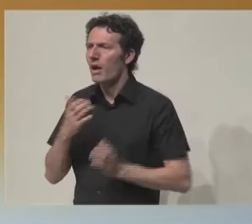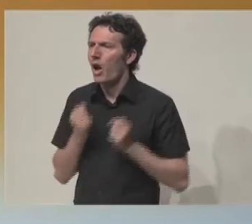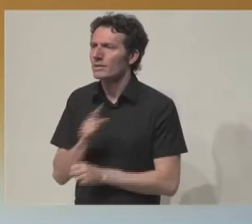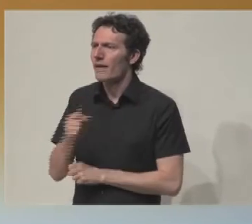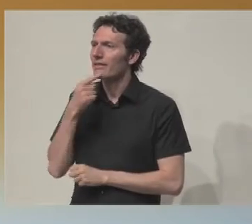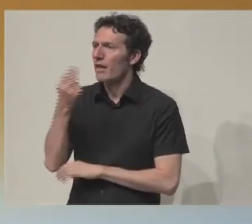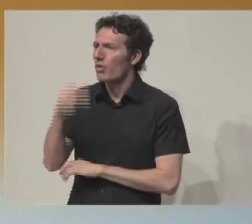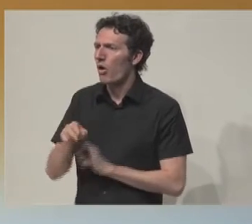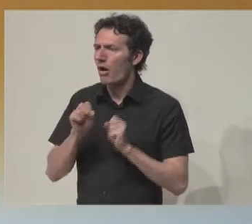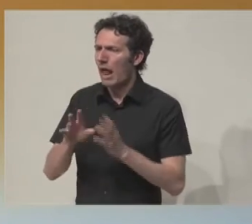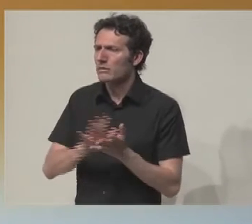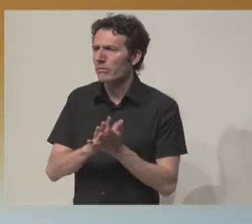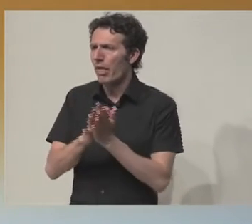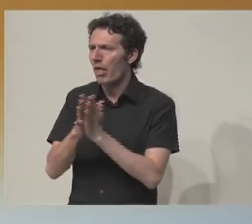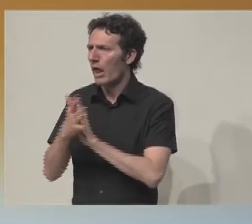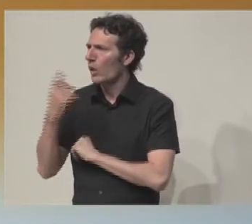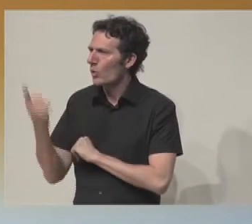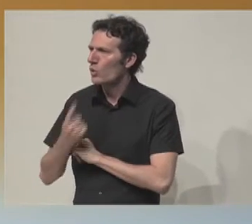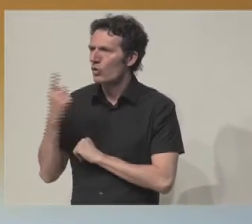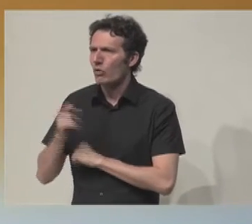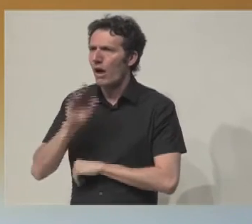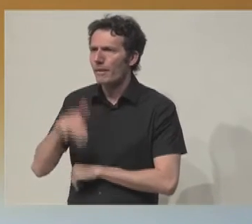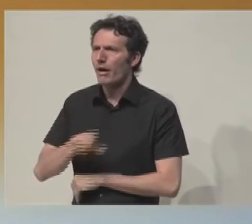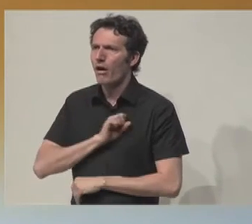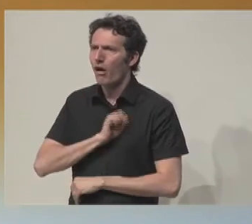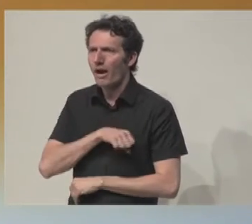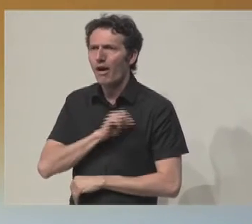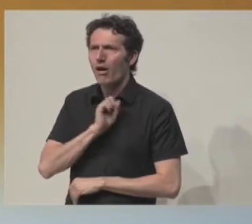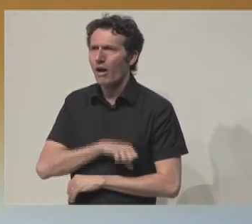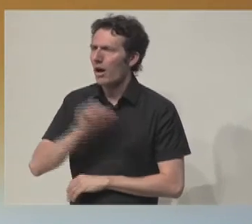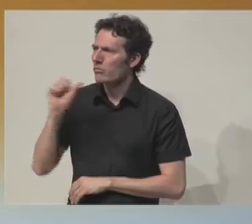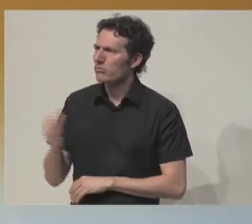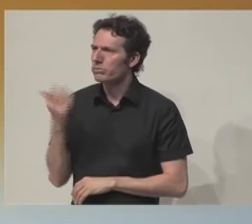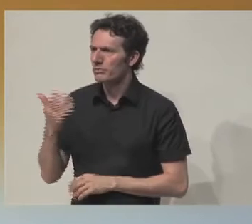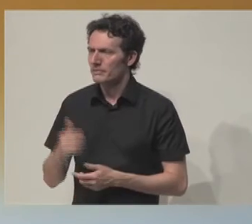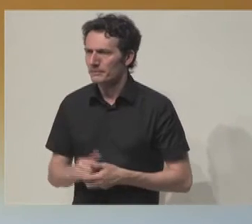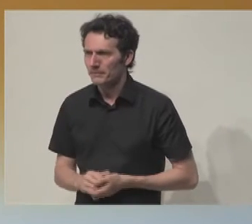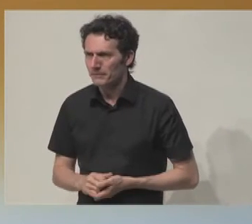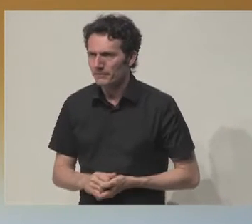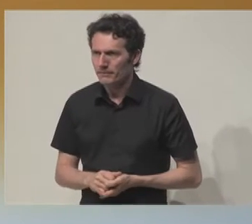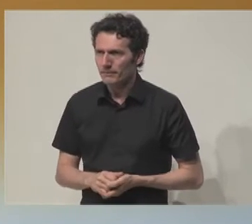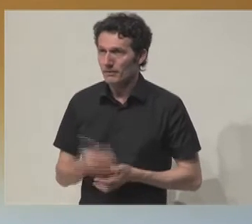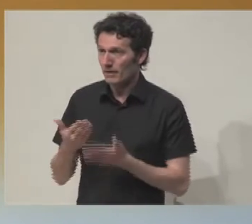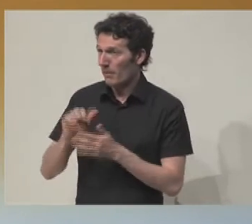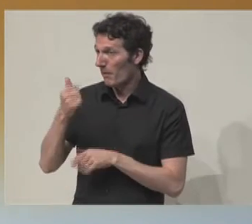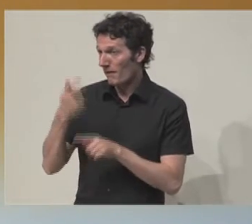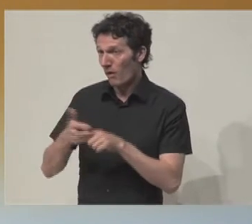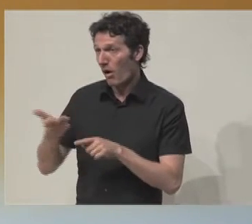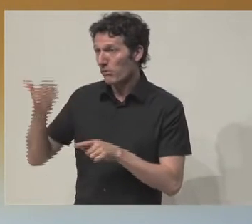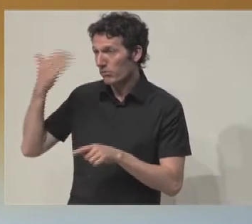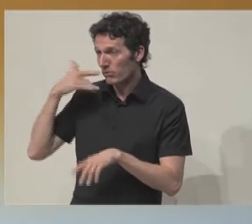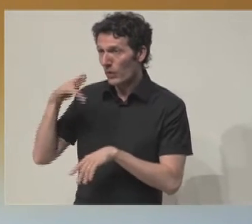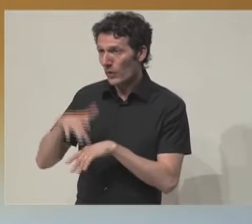chaque fois on a eu à le regretter c'était et c'est pas la première fois